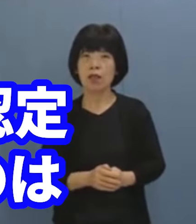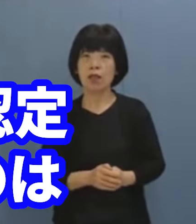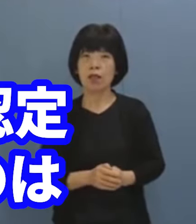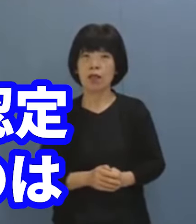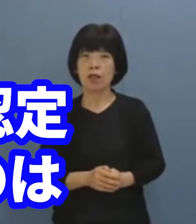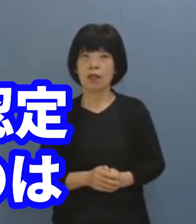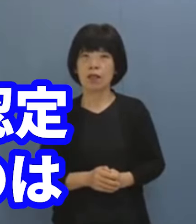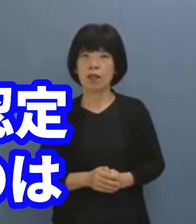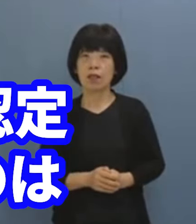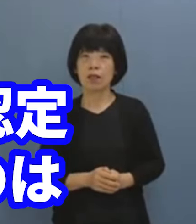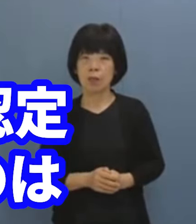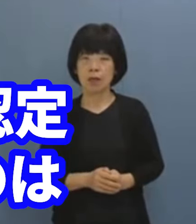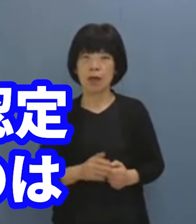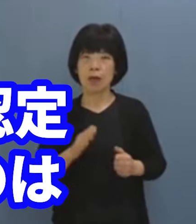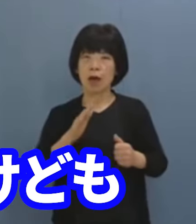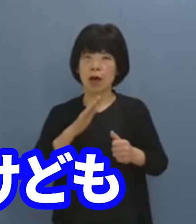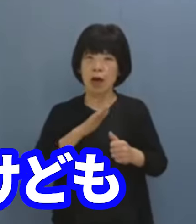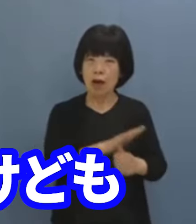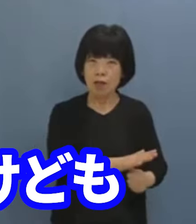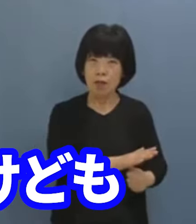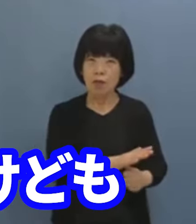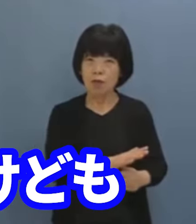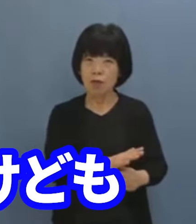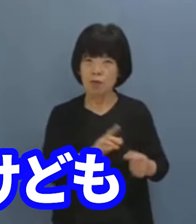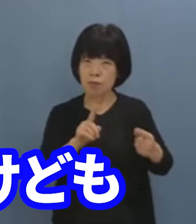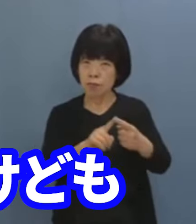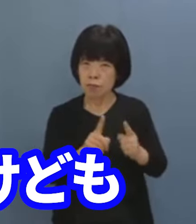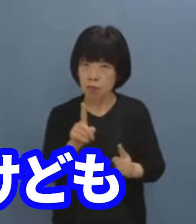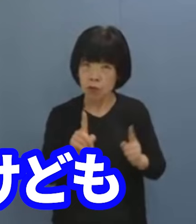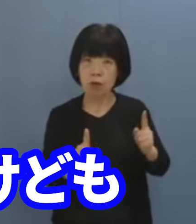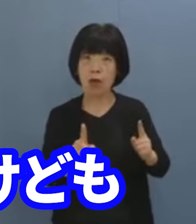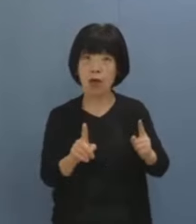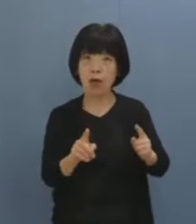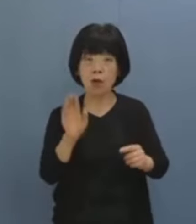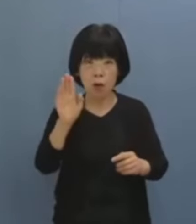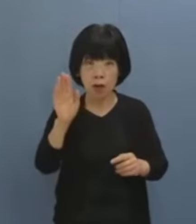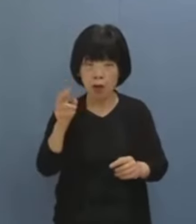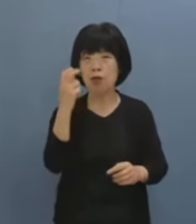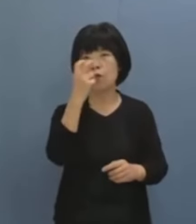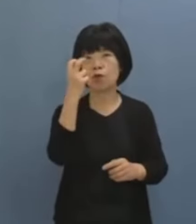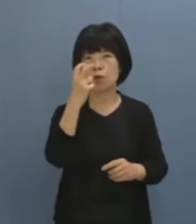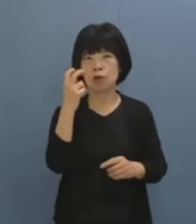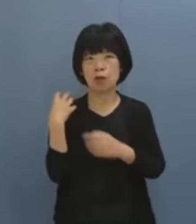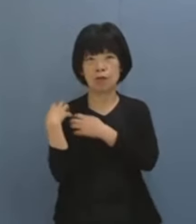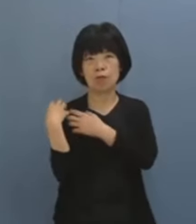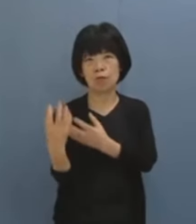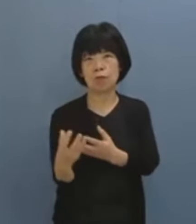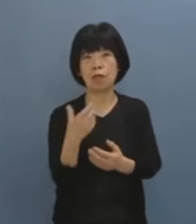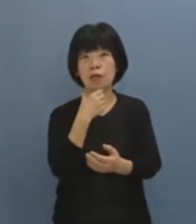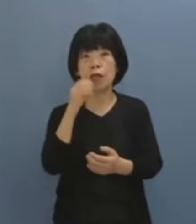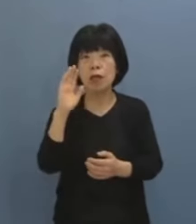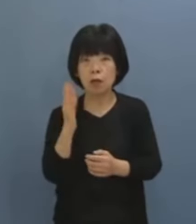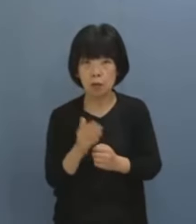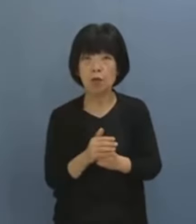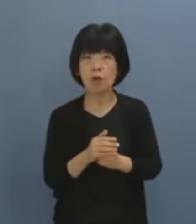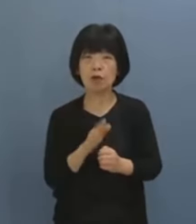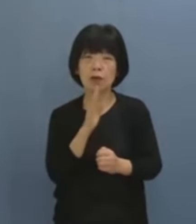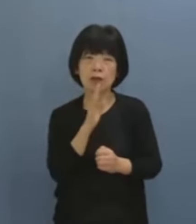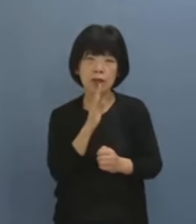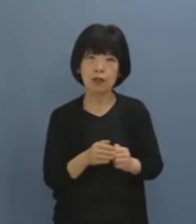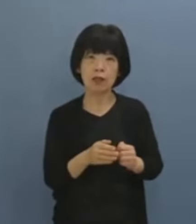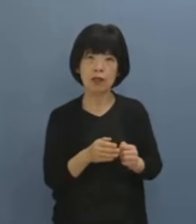そのハラスメントに認定されるかどうかというのはこれからの調査次第ですけども、まあ、そういった面はあったということはありますけども